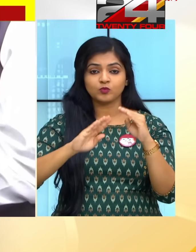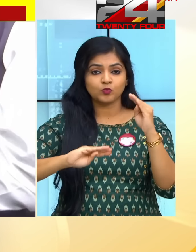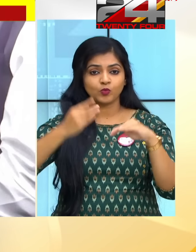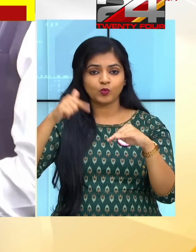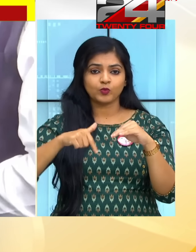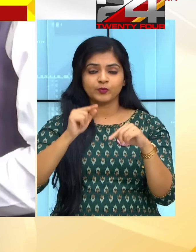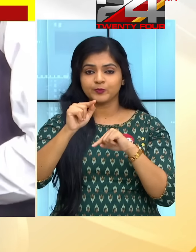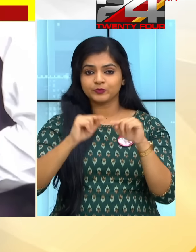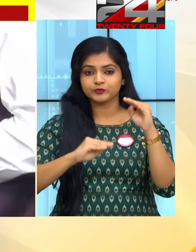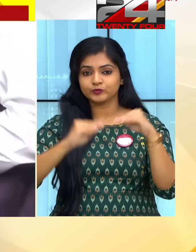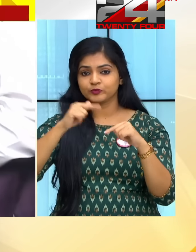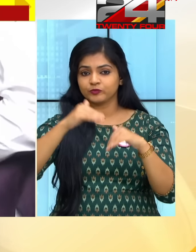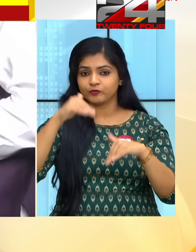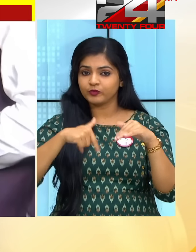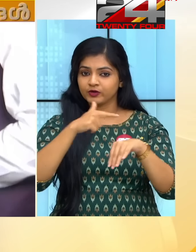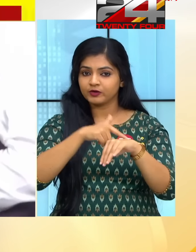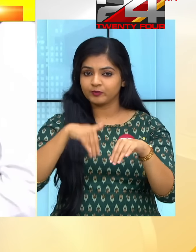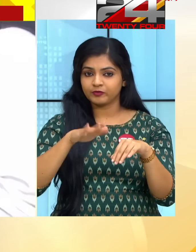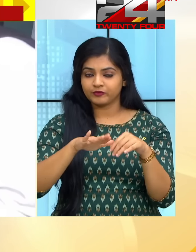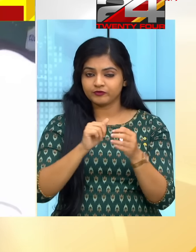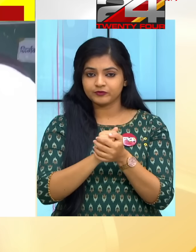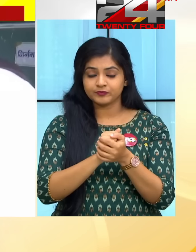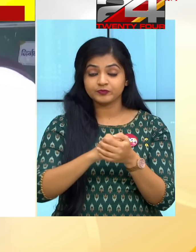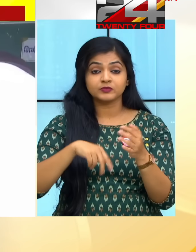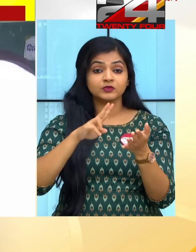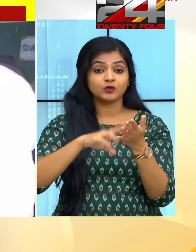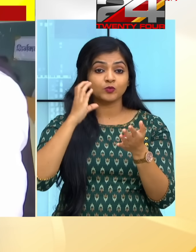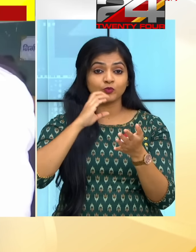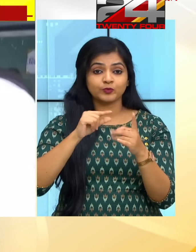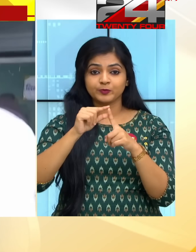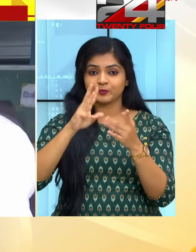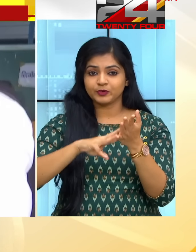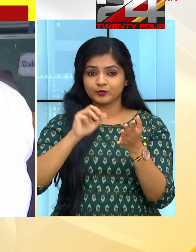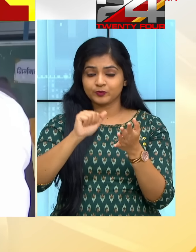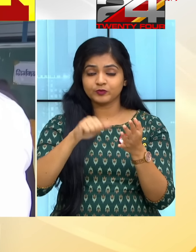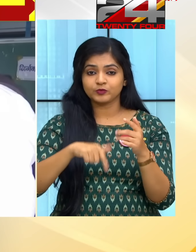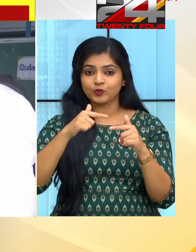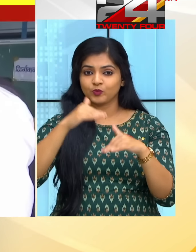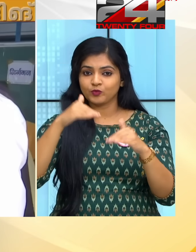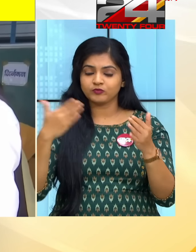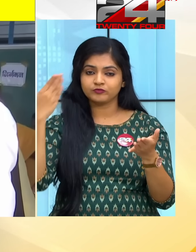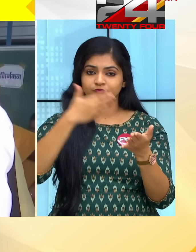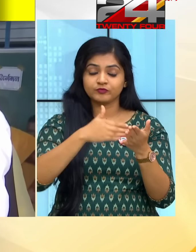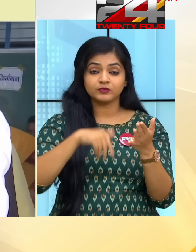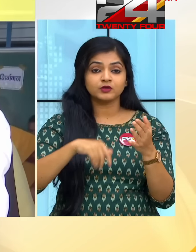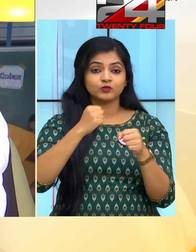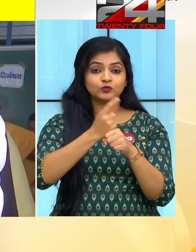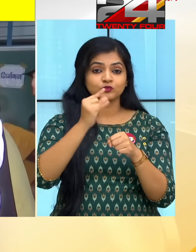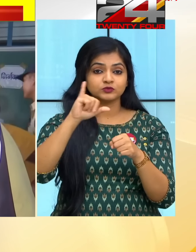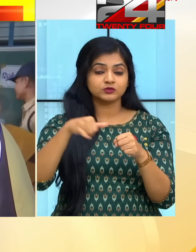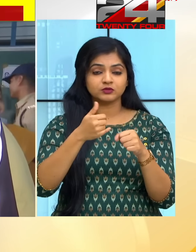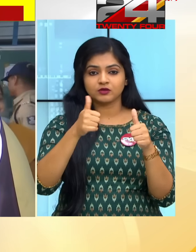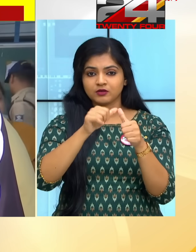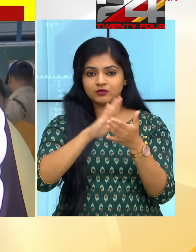നിലയിലേക്ക് കാര്യങ്ങൾ എത്തുന്നു എന്ന് പറയാൻ കഴിയും. പ്രധാനമന്ത്രി നരേന്ദ്രമോദി അദ്ദേഹത്തിന്റെ സമ്മതിദാനം വിനിയോഗിച്ചത് അഹമ്മദാബാദിലാണ്.